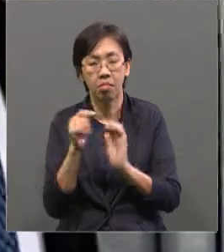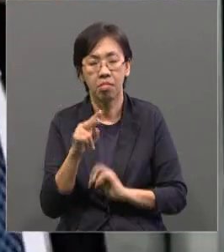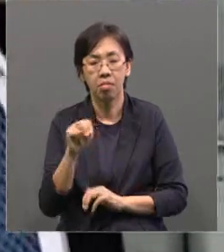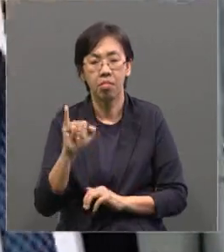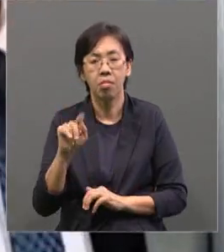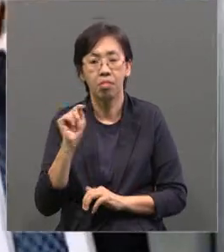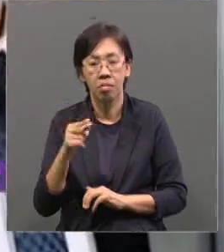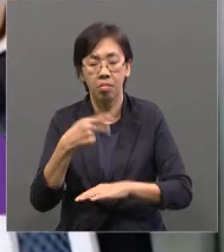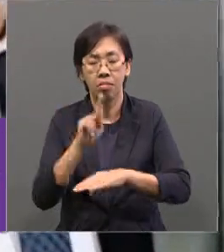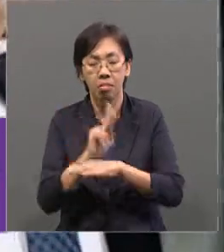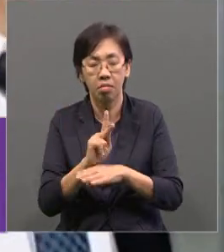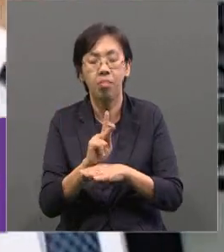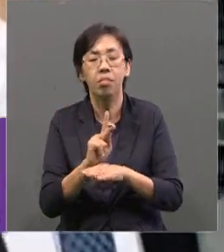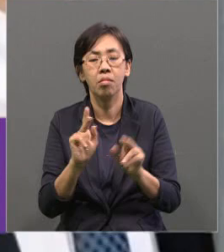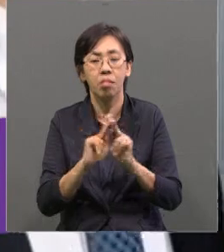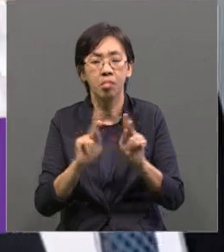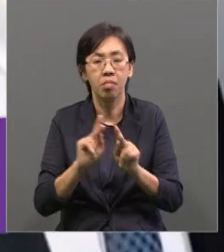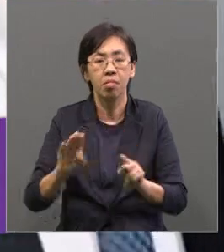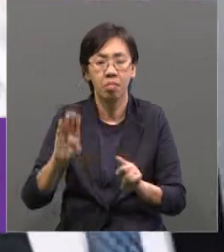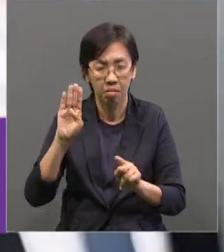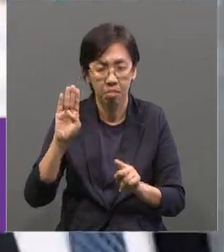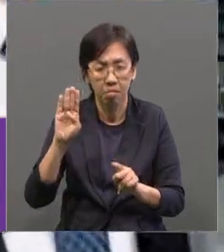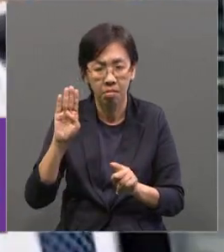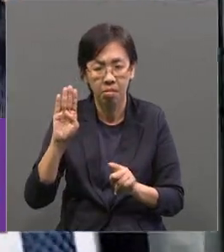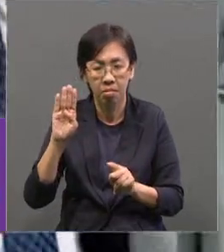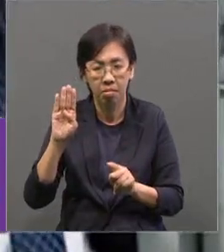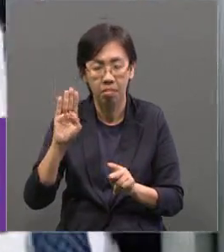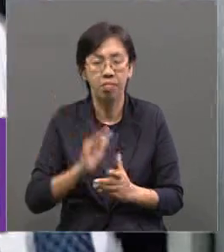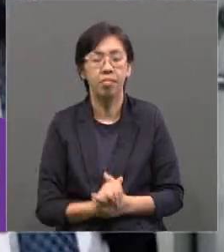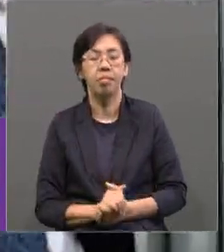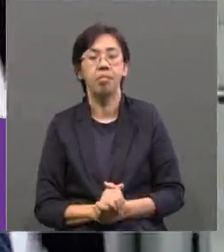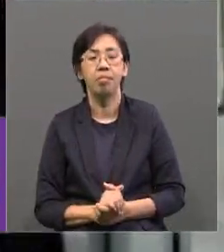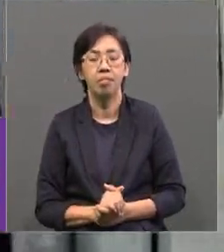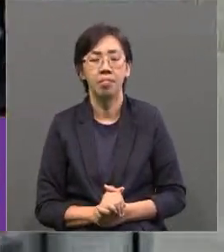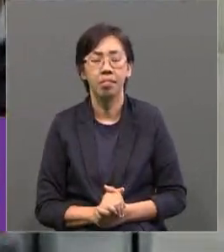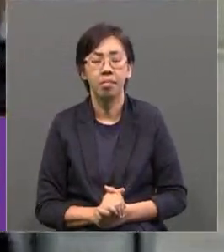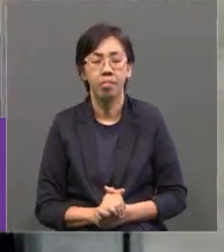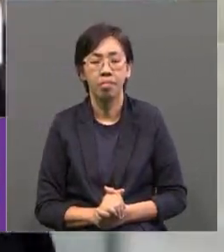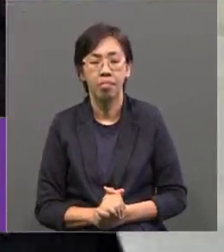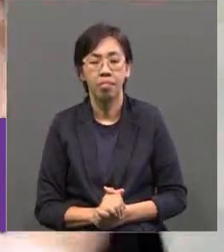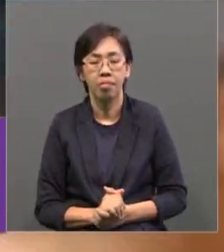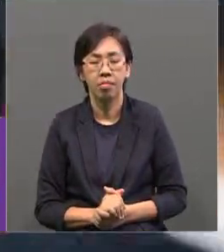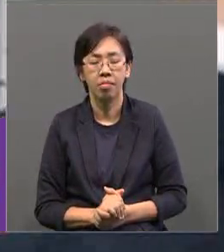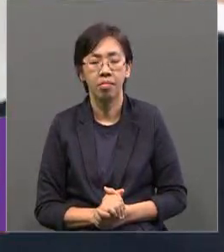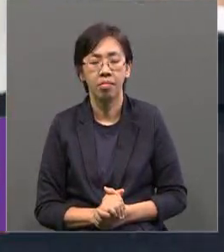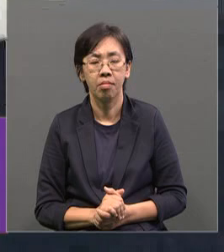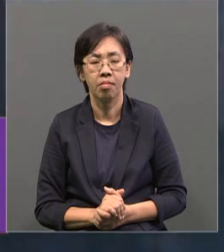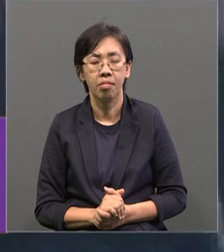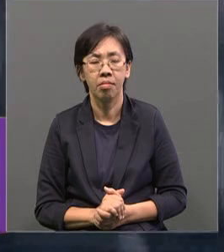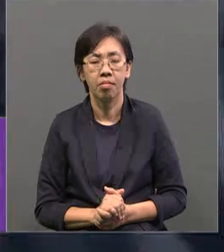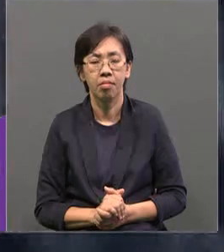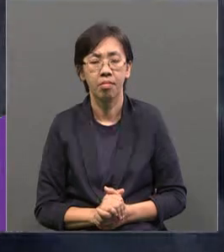ณรงค์กูลประธานเจ้าหน้าที่บริหารบริษัทไทยท่าน Capital Group holdingจำกัดนะครับพร้อมกับทางด้านของนาย